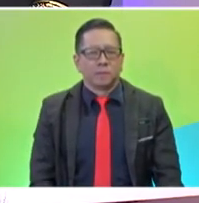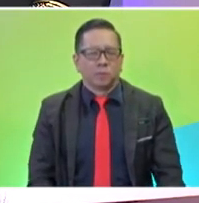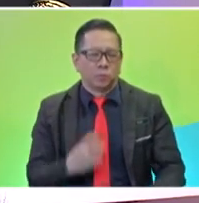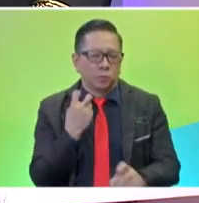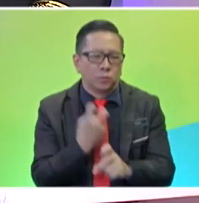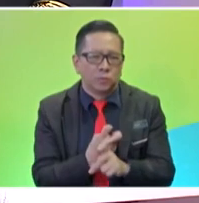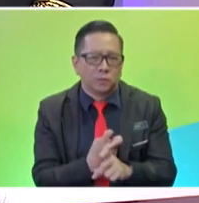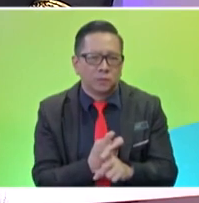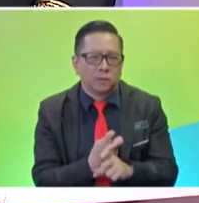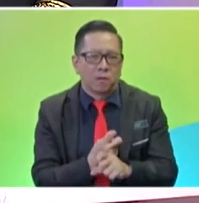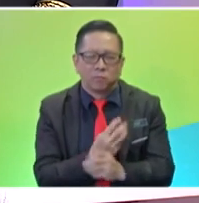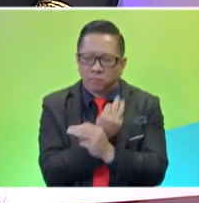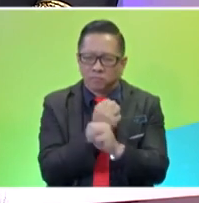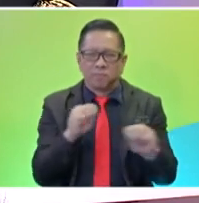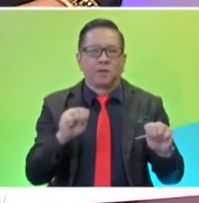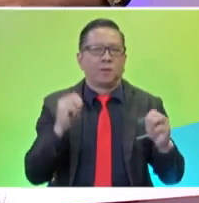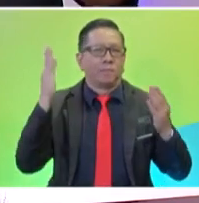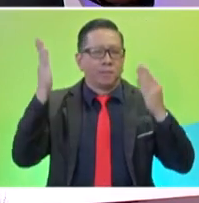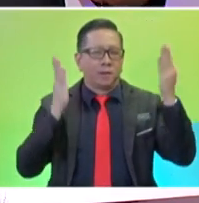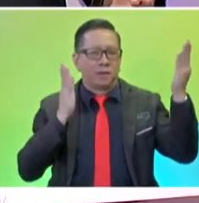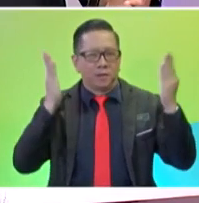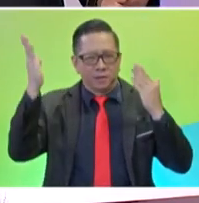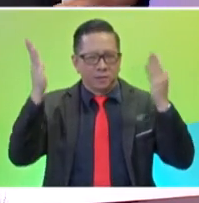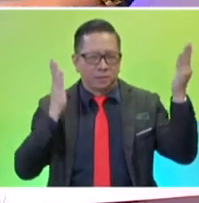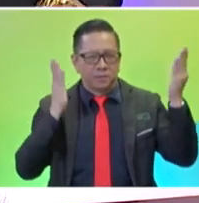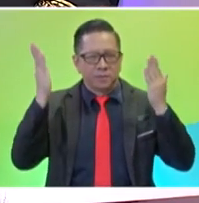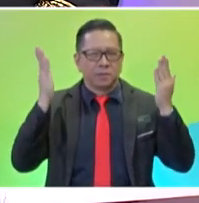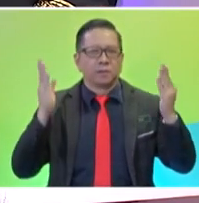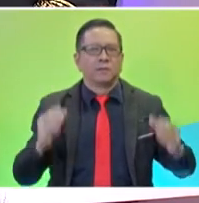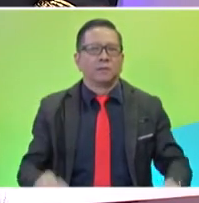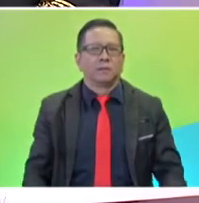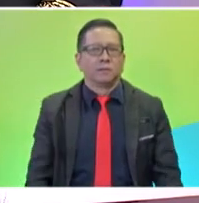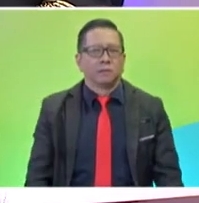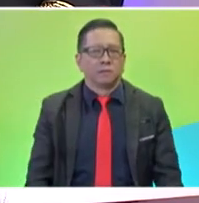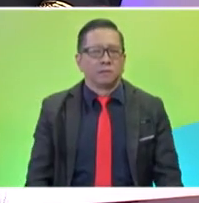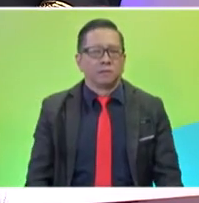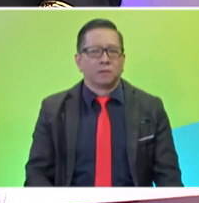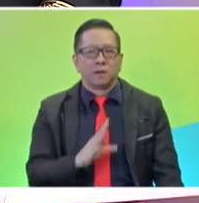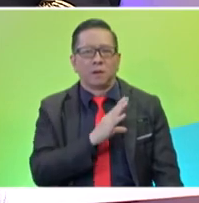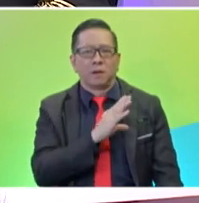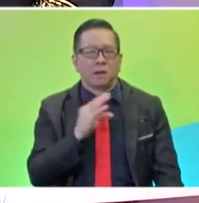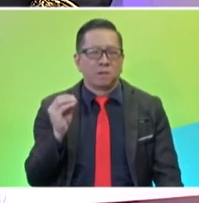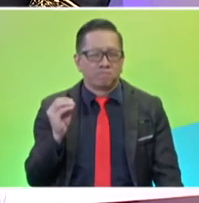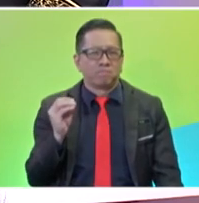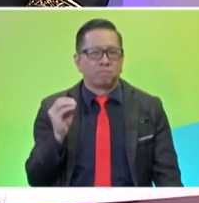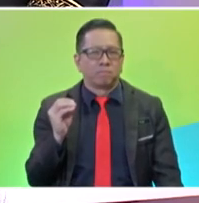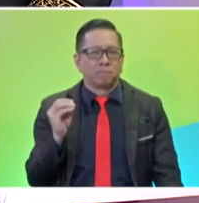untuk merdekakan tanah Melayu merdekakan Malaysia dan apa